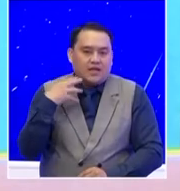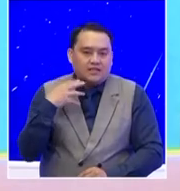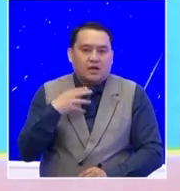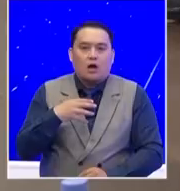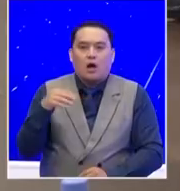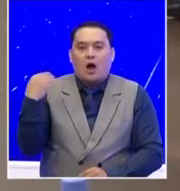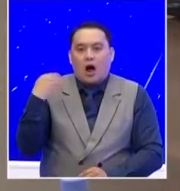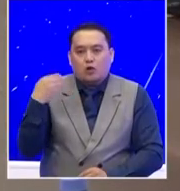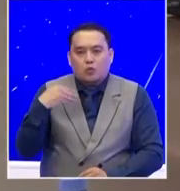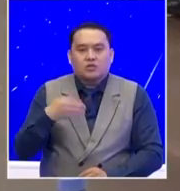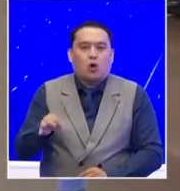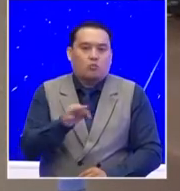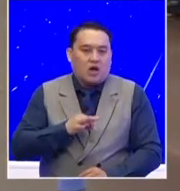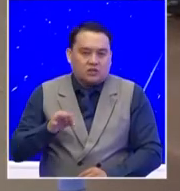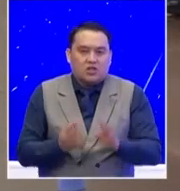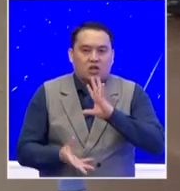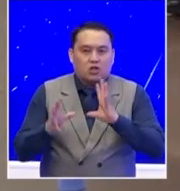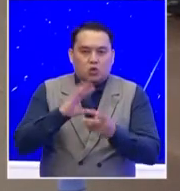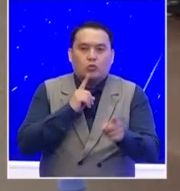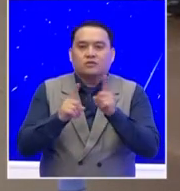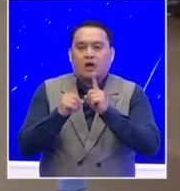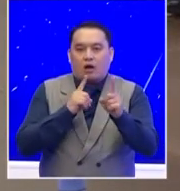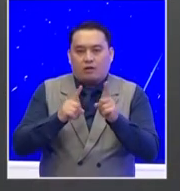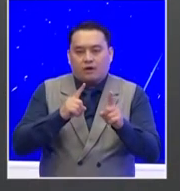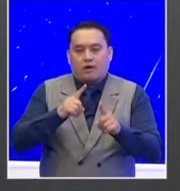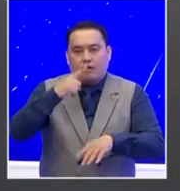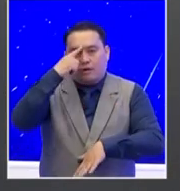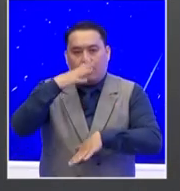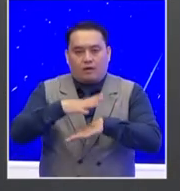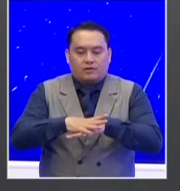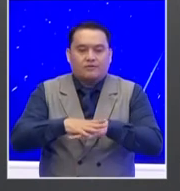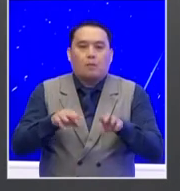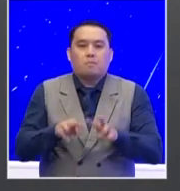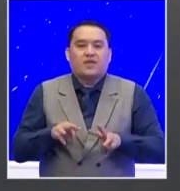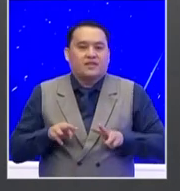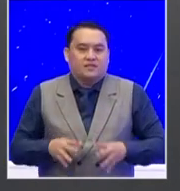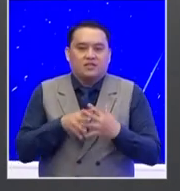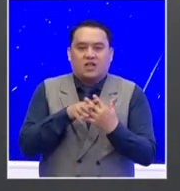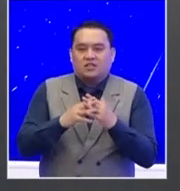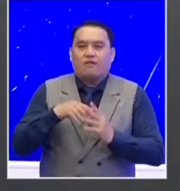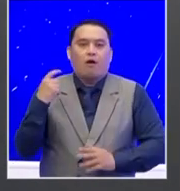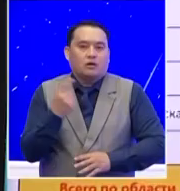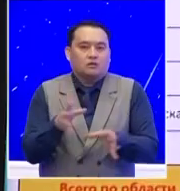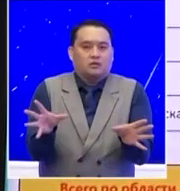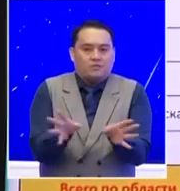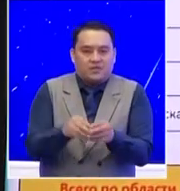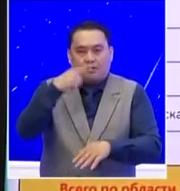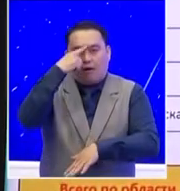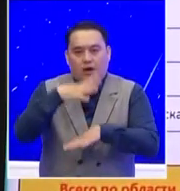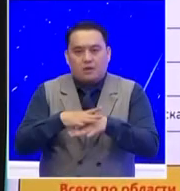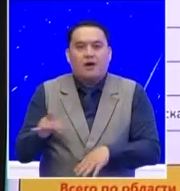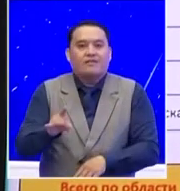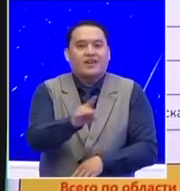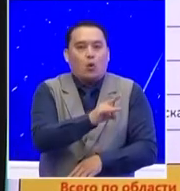и Актюбинской областях. Подытожив совещание, глава Кабмина Аскар Мамин поручил Министерству сельского хозяйства совместно с акиматами